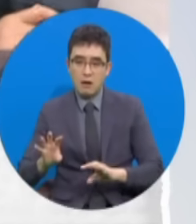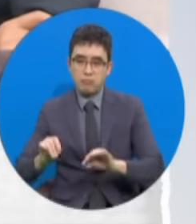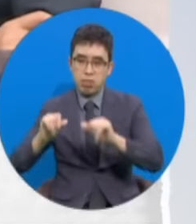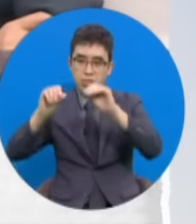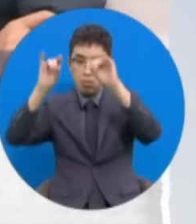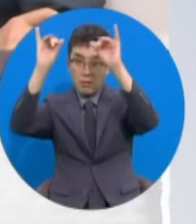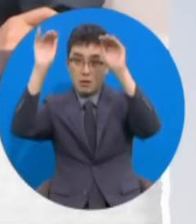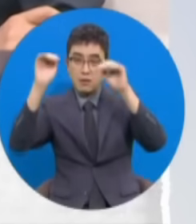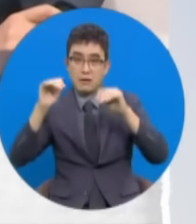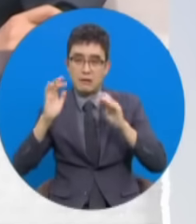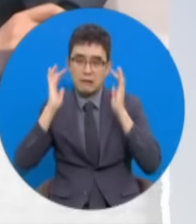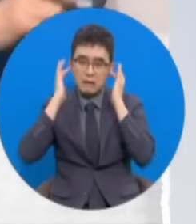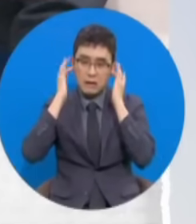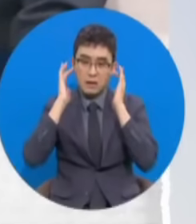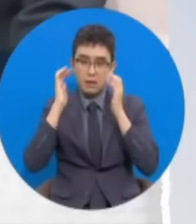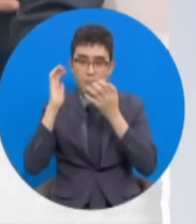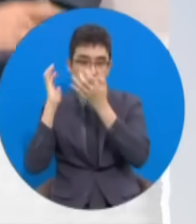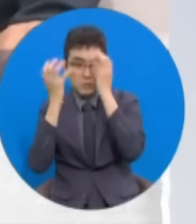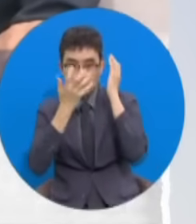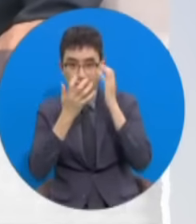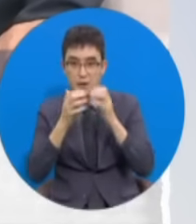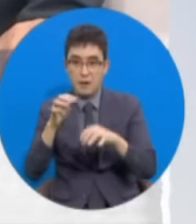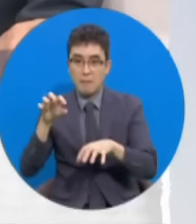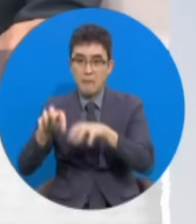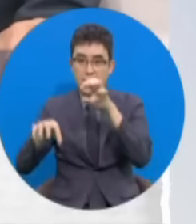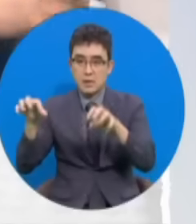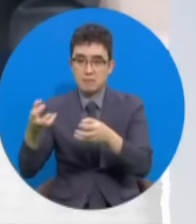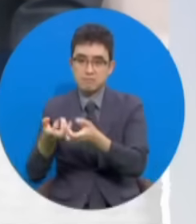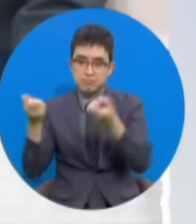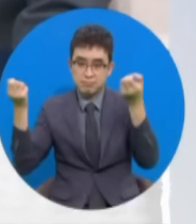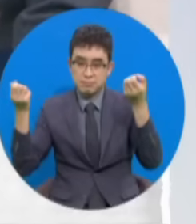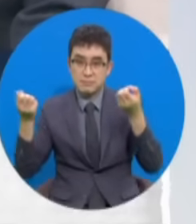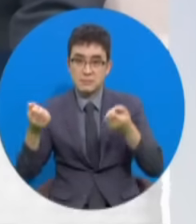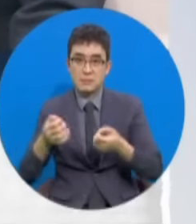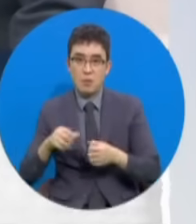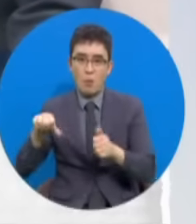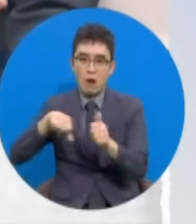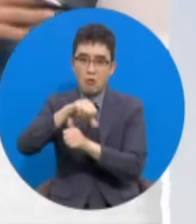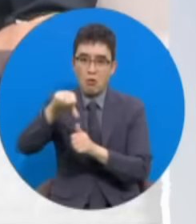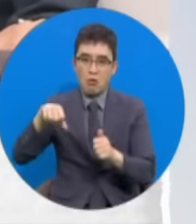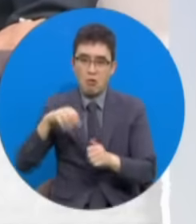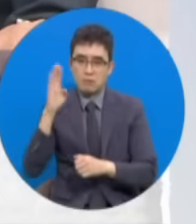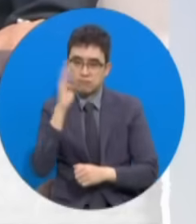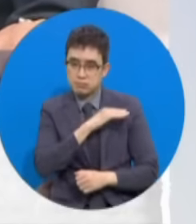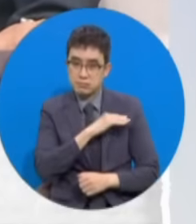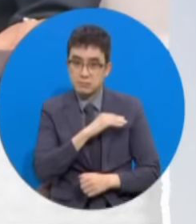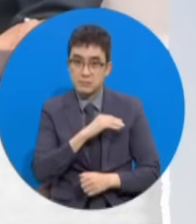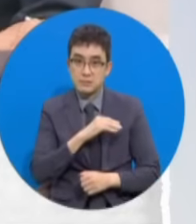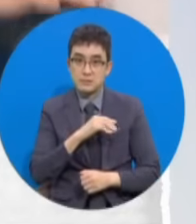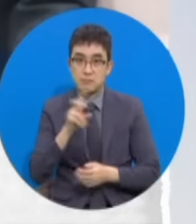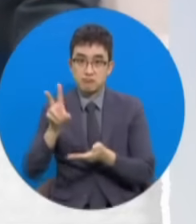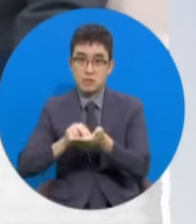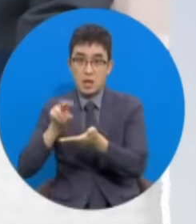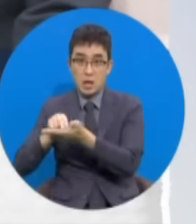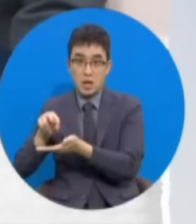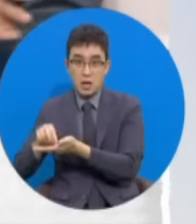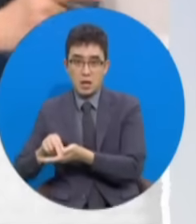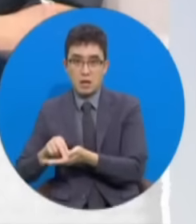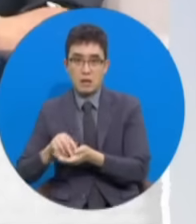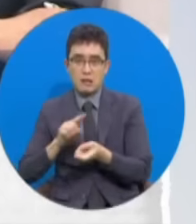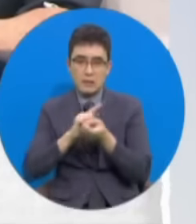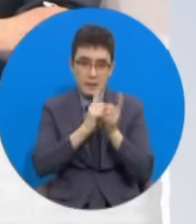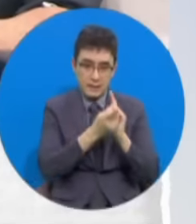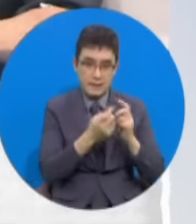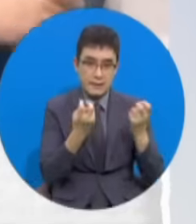있고 복잡한 마을은 해산되는 또 영양적으로 환경이 나빠지는 이제 그런 결과다 보니까 대안,